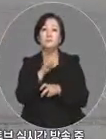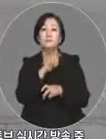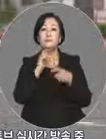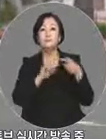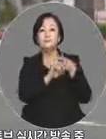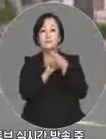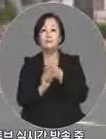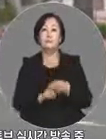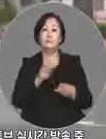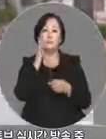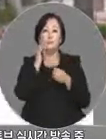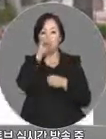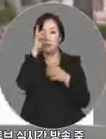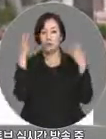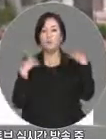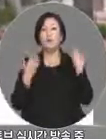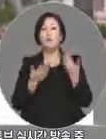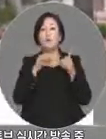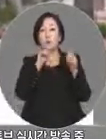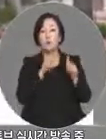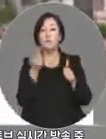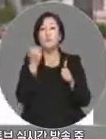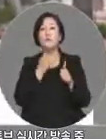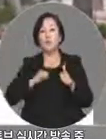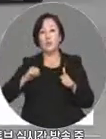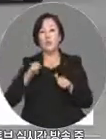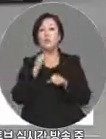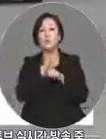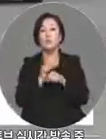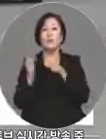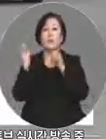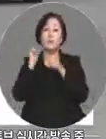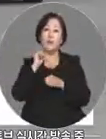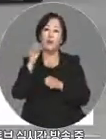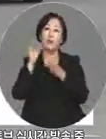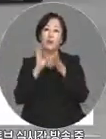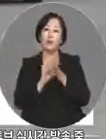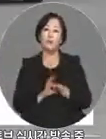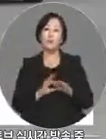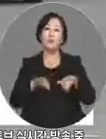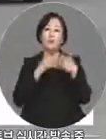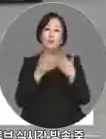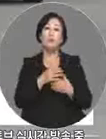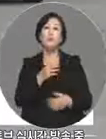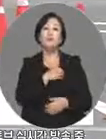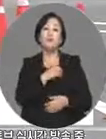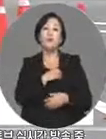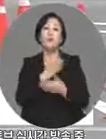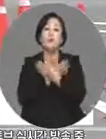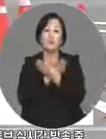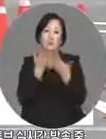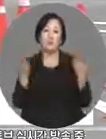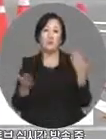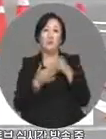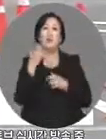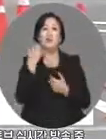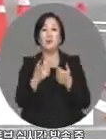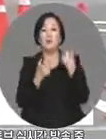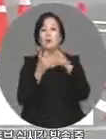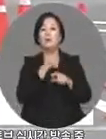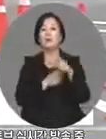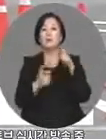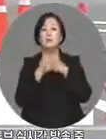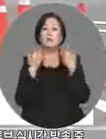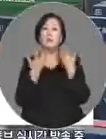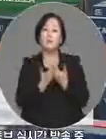울산본부가 정부의 업무 개시 명령을 불이행하고 파업을 이어간다는 방침을 전 조합원에게 전달하는 등 강대강 대치가 계속되고